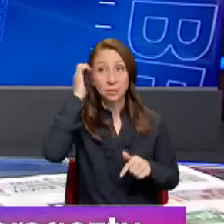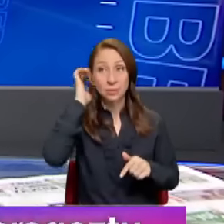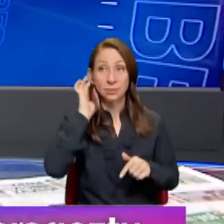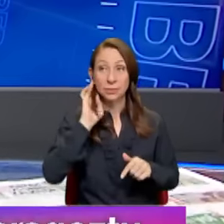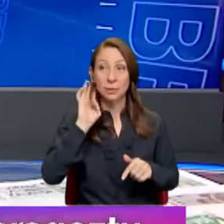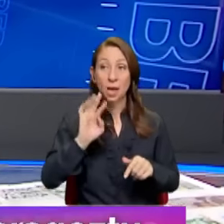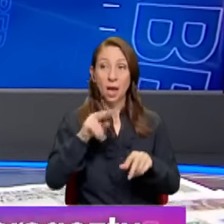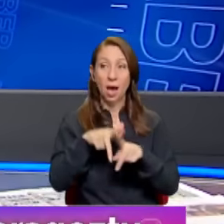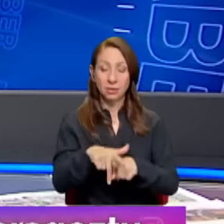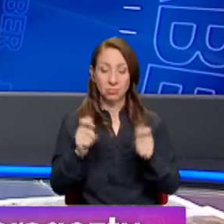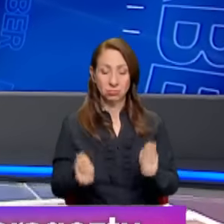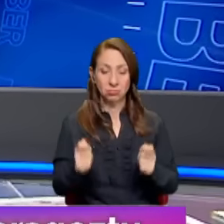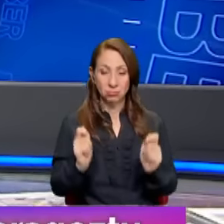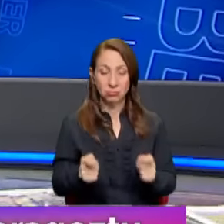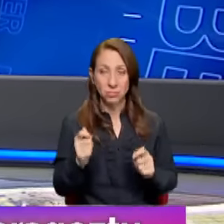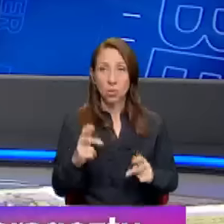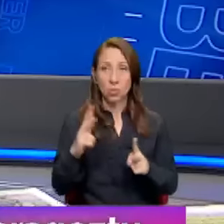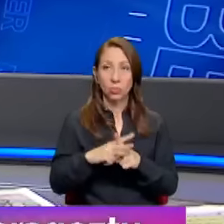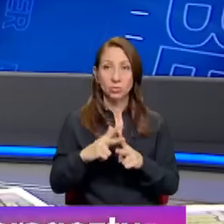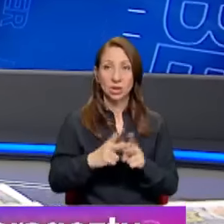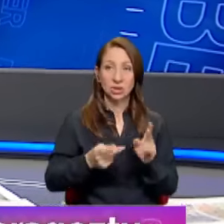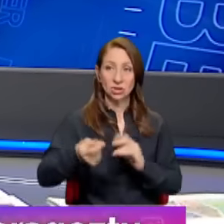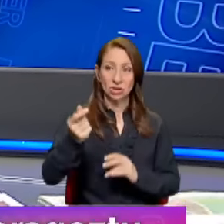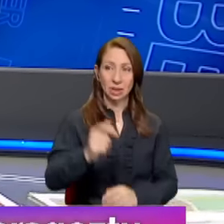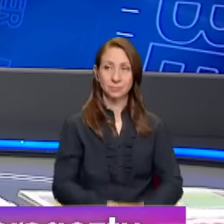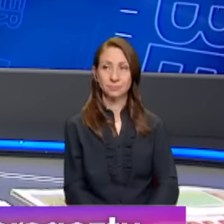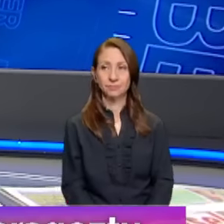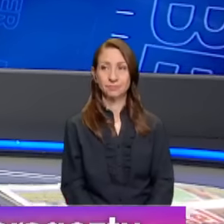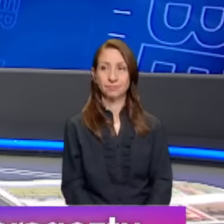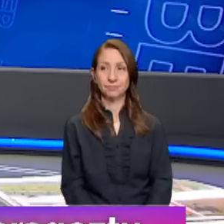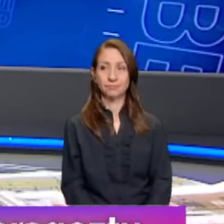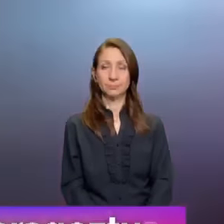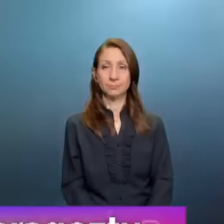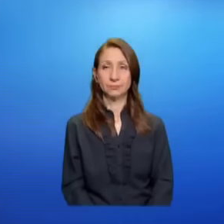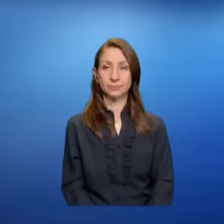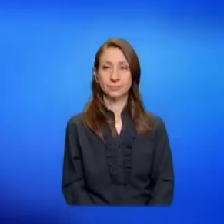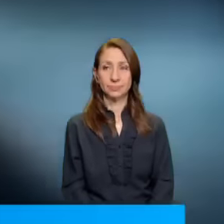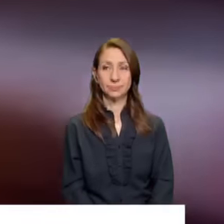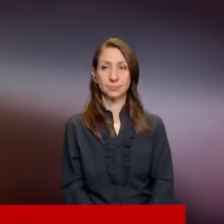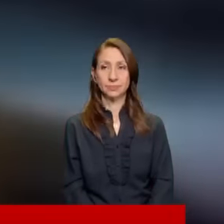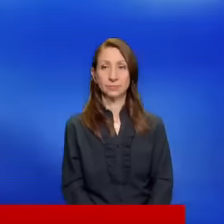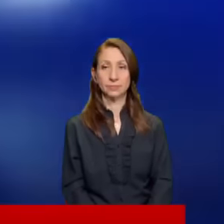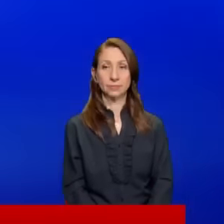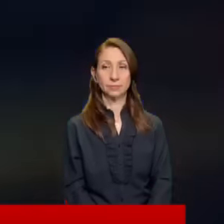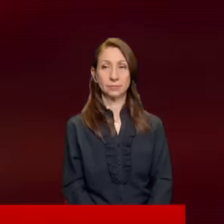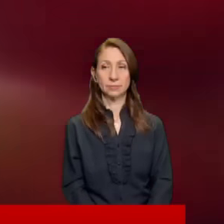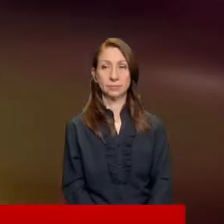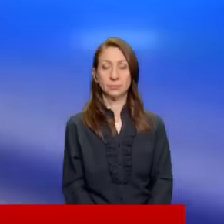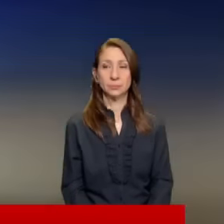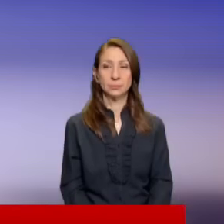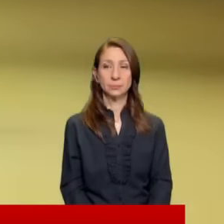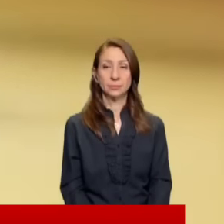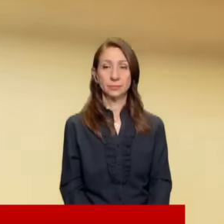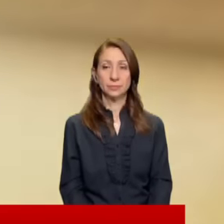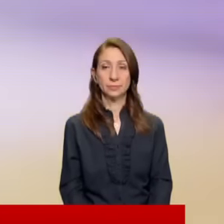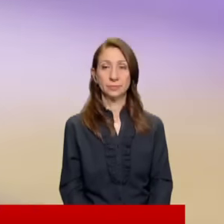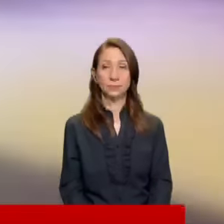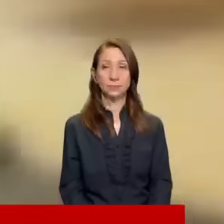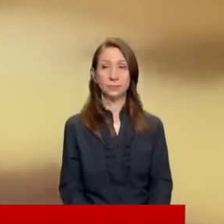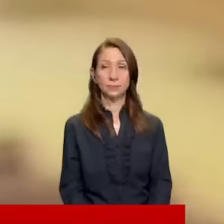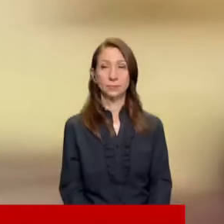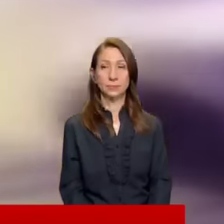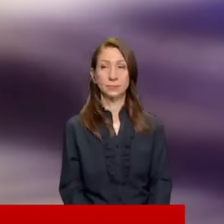at arabasıyla polisten kaçtılar dak sor